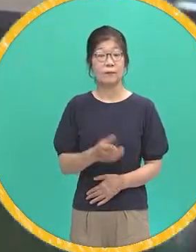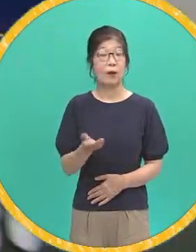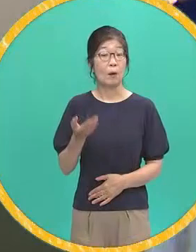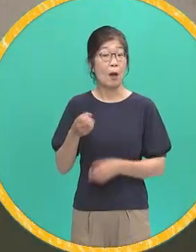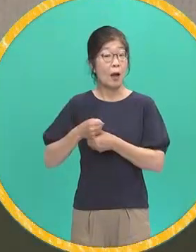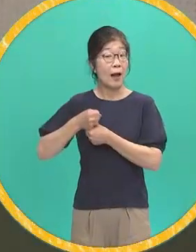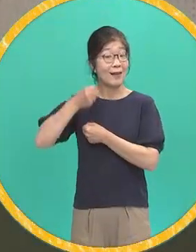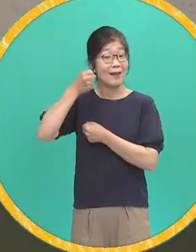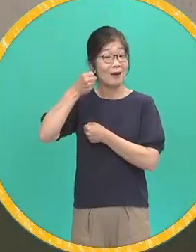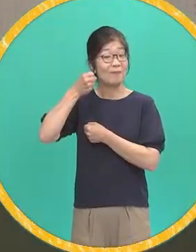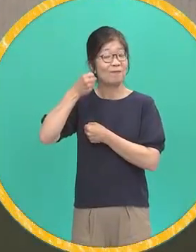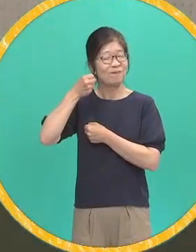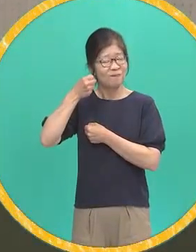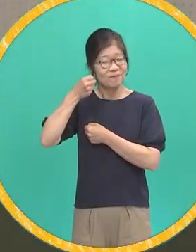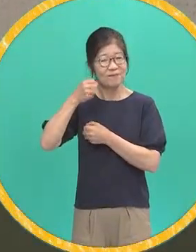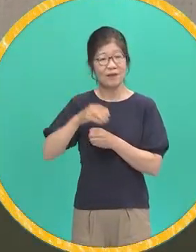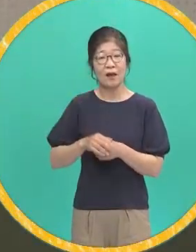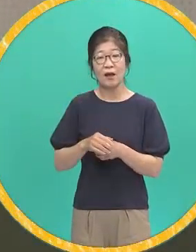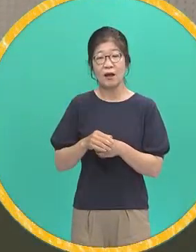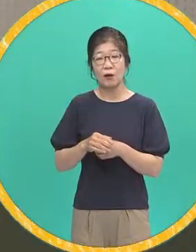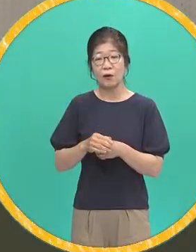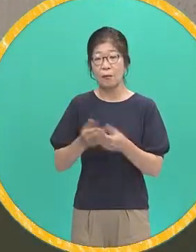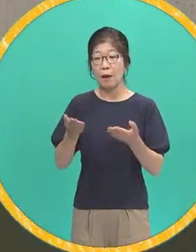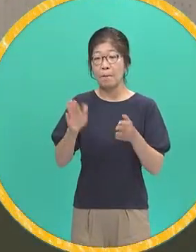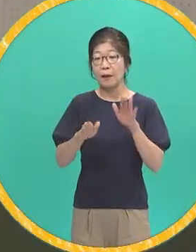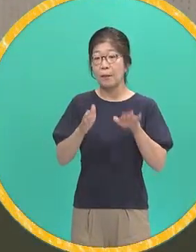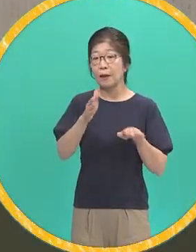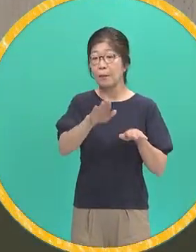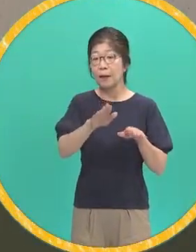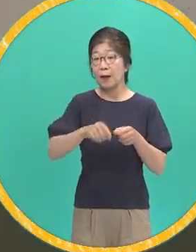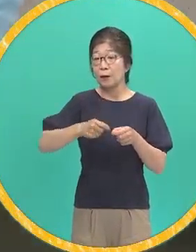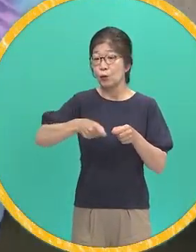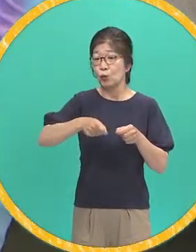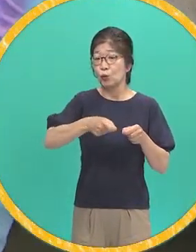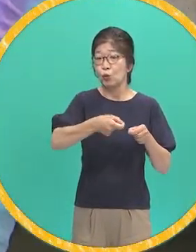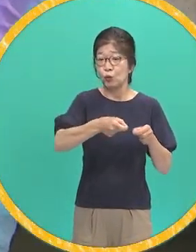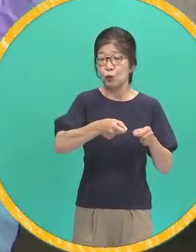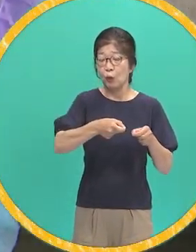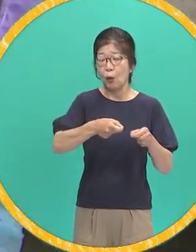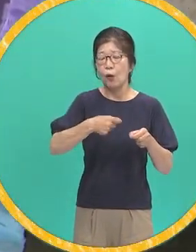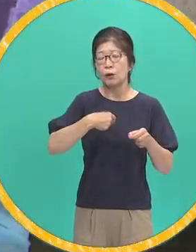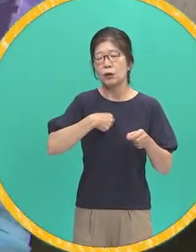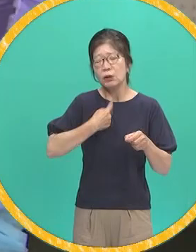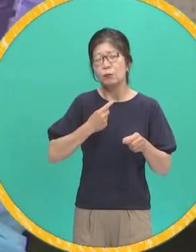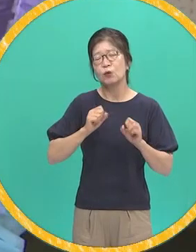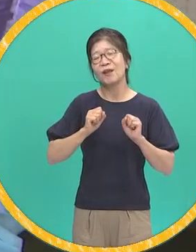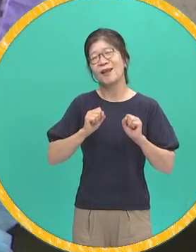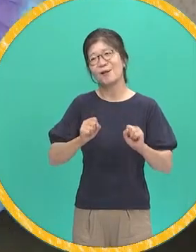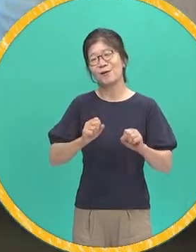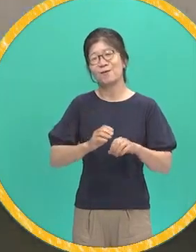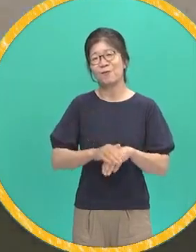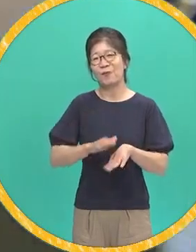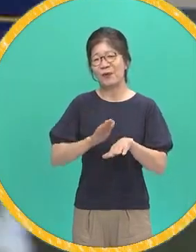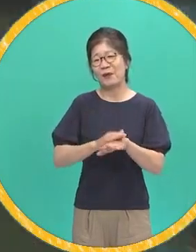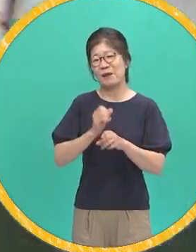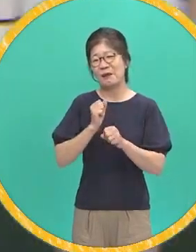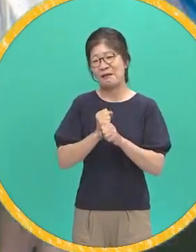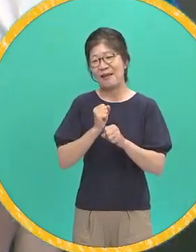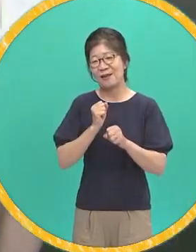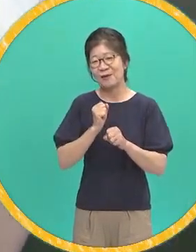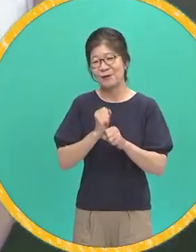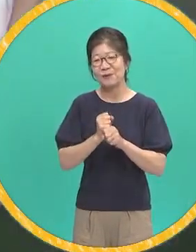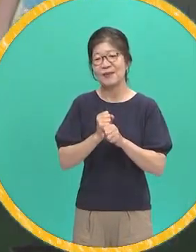傘を可愛い傘ですね装飾も自分たちでレースを縫い付けたりキラキラを貼り付けたりして